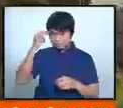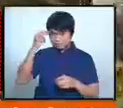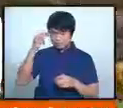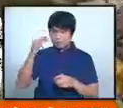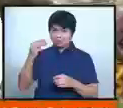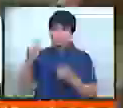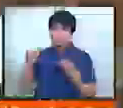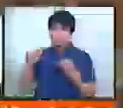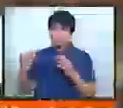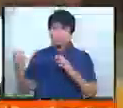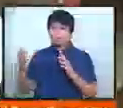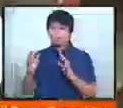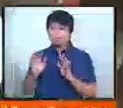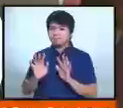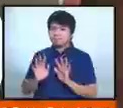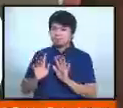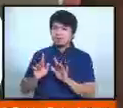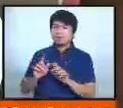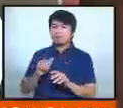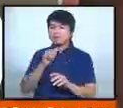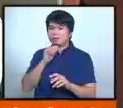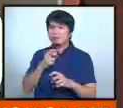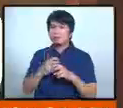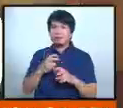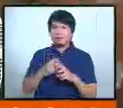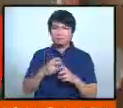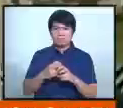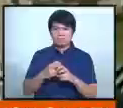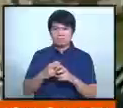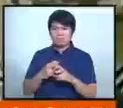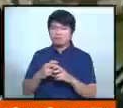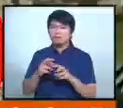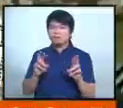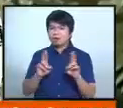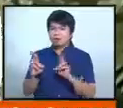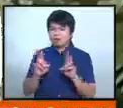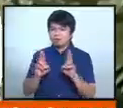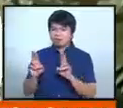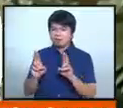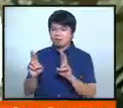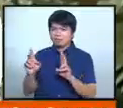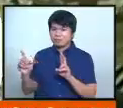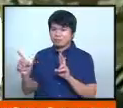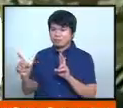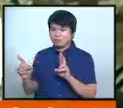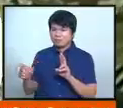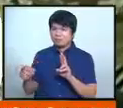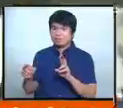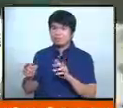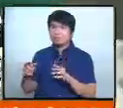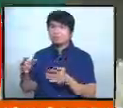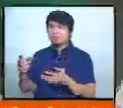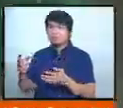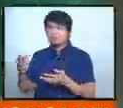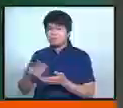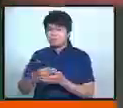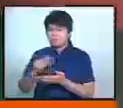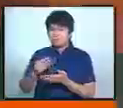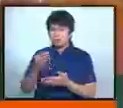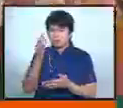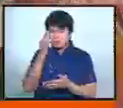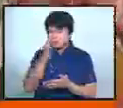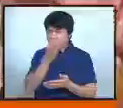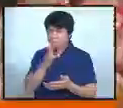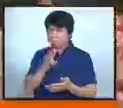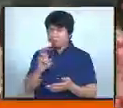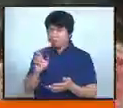at hindi mahirapan. Handa na rin daw ang mga tindera sa dagsa ng mga mamimili ng bulaklak sa araw ng mga patay. Nasa 250